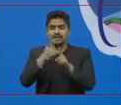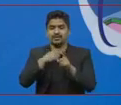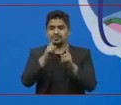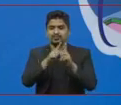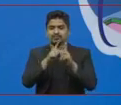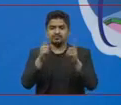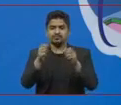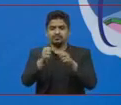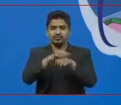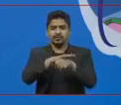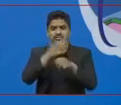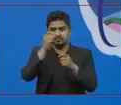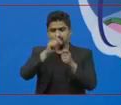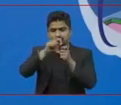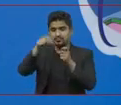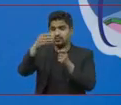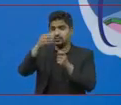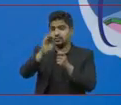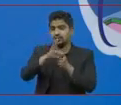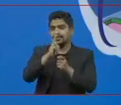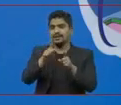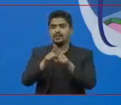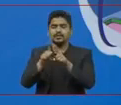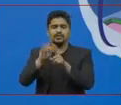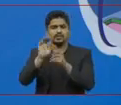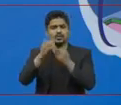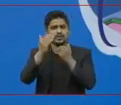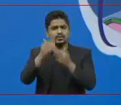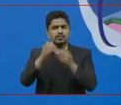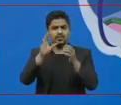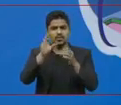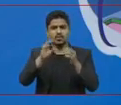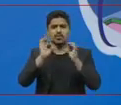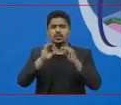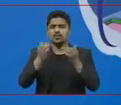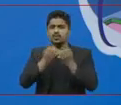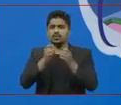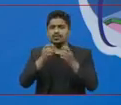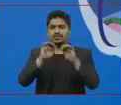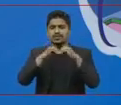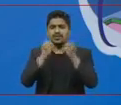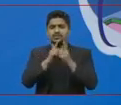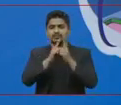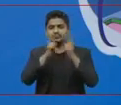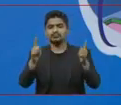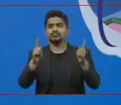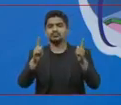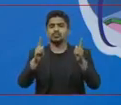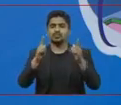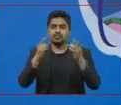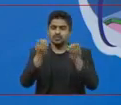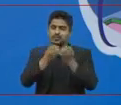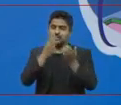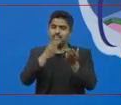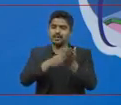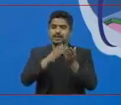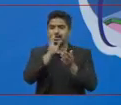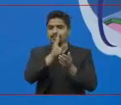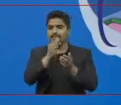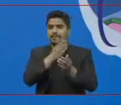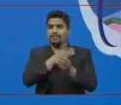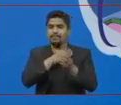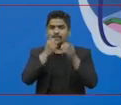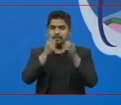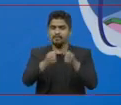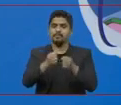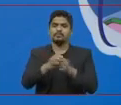अर्कालाई सङ्क्रमण सार्न सक्छौँ। त्यहाँ पनि सकेसम्म कम प्रयोग गरौँ, सामाजिक दूरी कायम रहने गरी मात्रै यात्रु चढाउँ। यात्रु